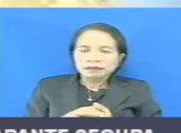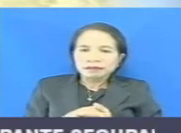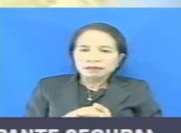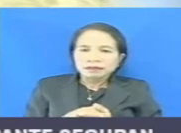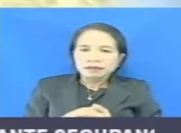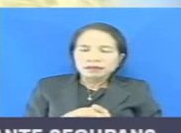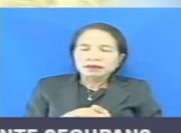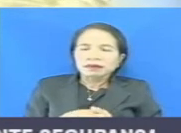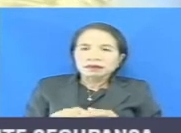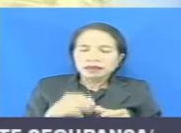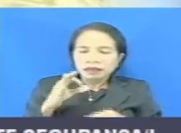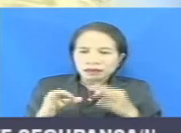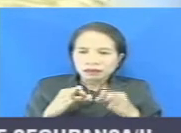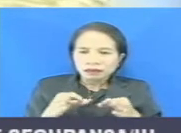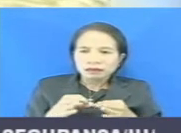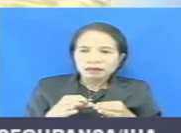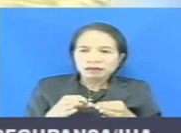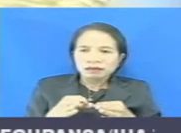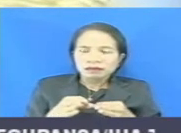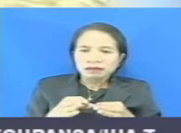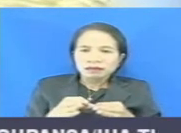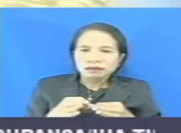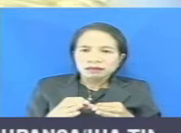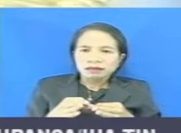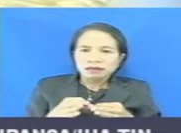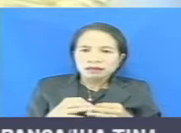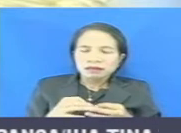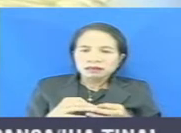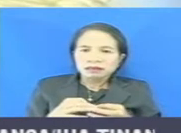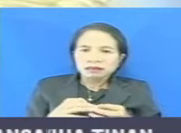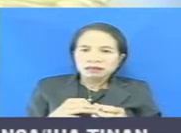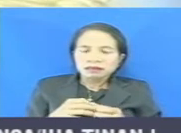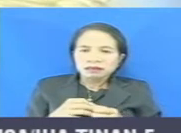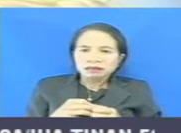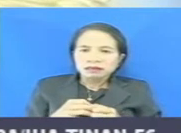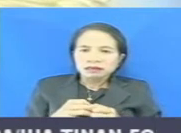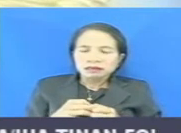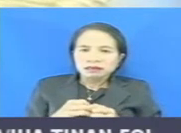buat seluk ida maka dalam rumah mos kontrari tambah